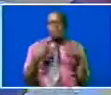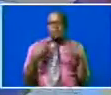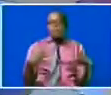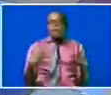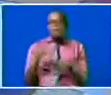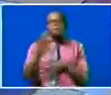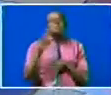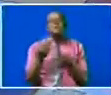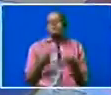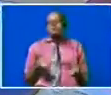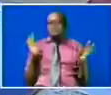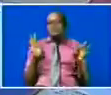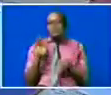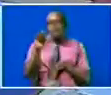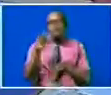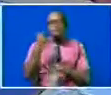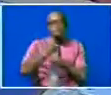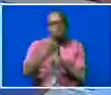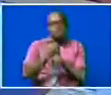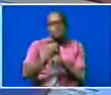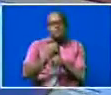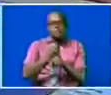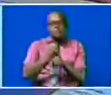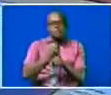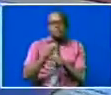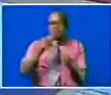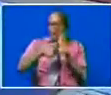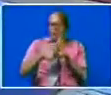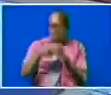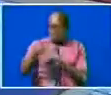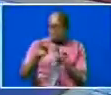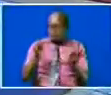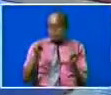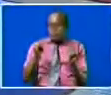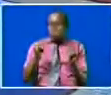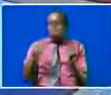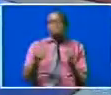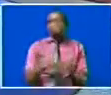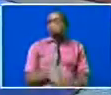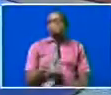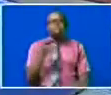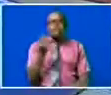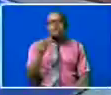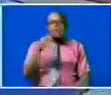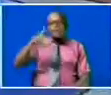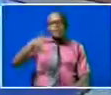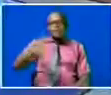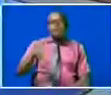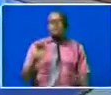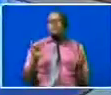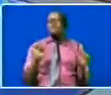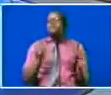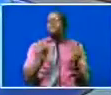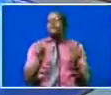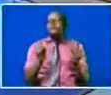kazi. Ni kwa nini? Vyema kabisa, sana itakuja baadaye mtazamaji na taarifa hizo kwenye meza ya KTN leo michezo. Hata